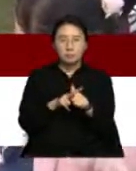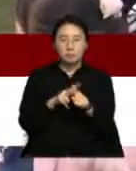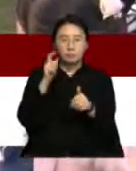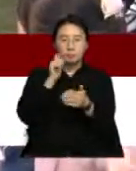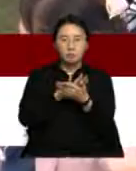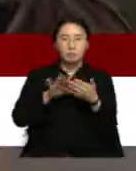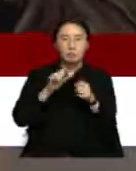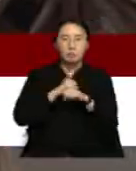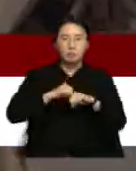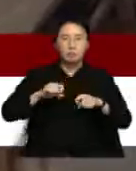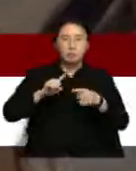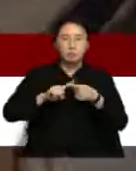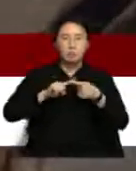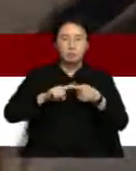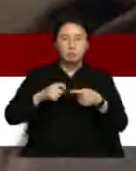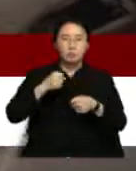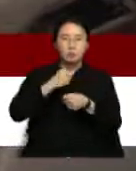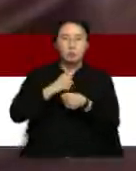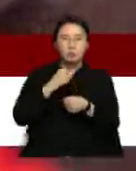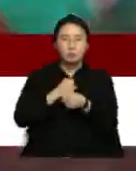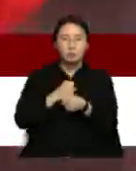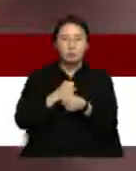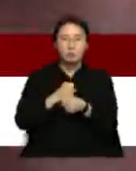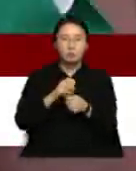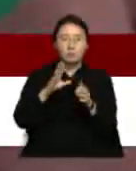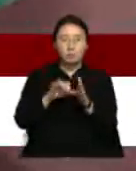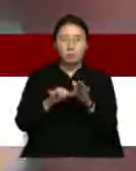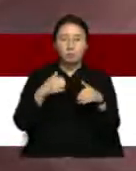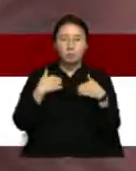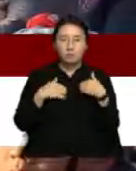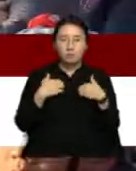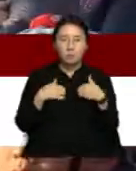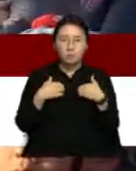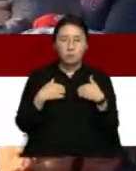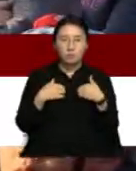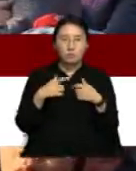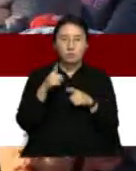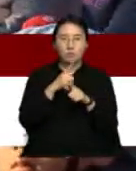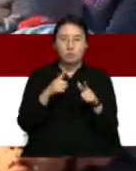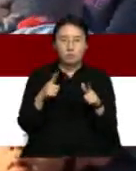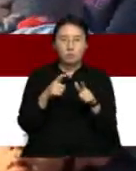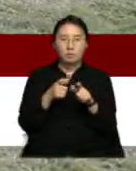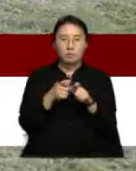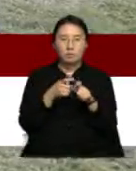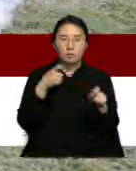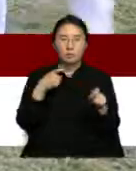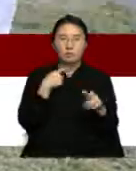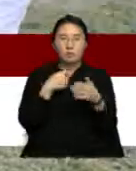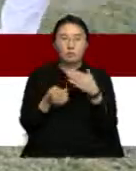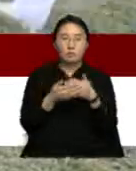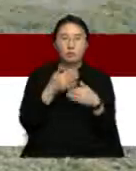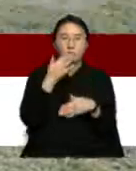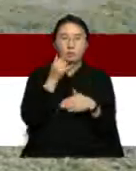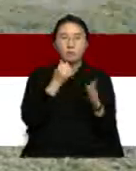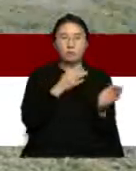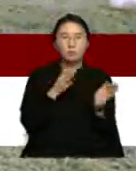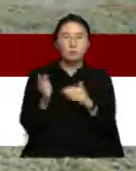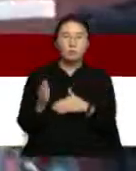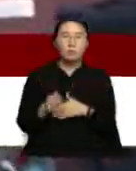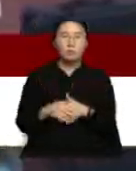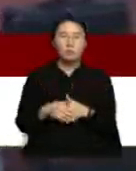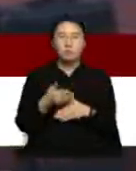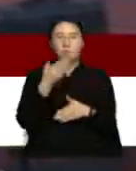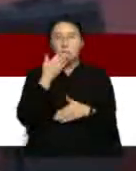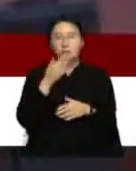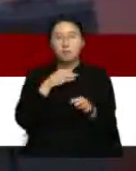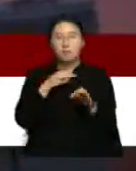평화의 광장 내에 그대로 만들어지고 한성백제 시대에 즐겼던 내사냥이 시연과 함께 체험해 볼 수 있도록 마련됩니다. 또